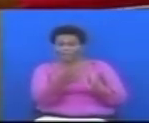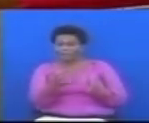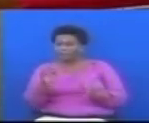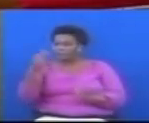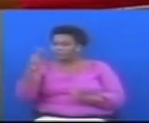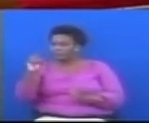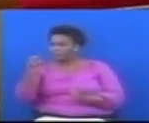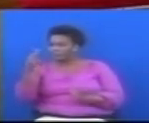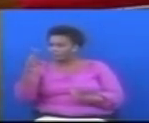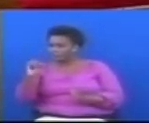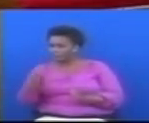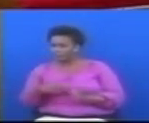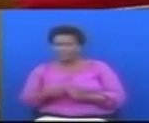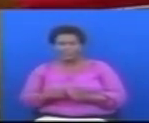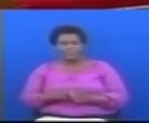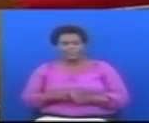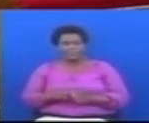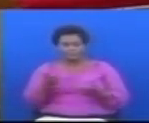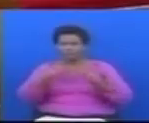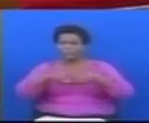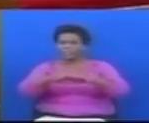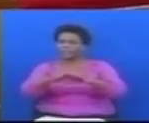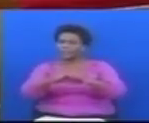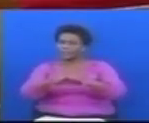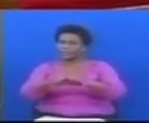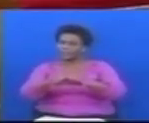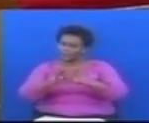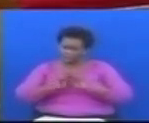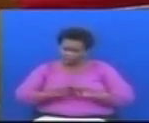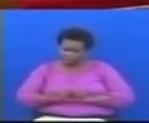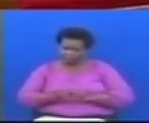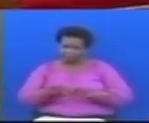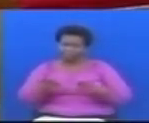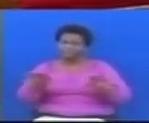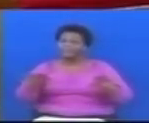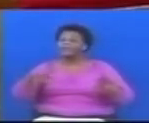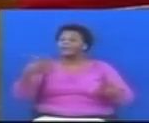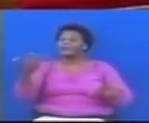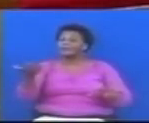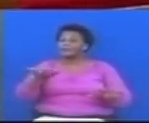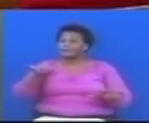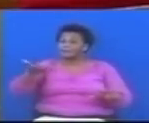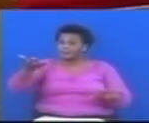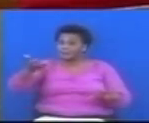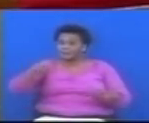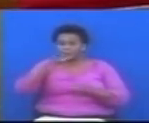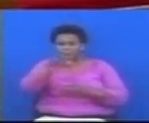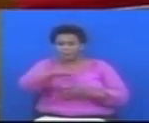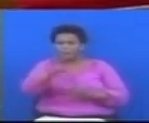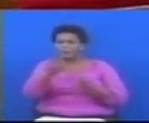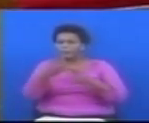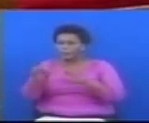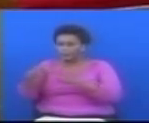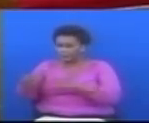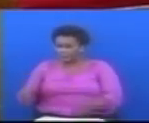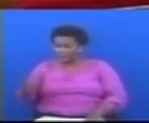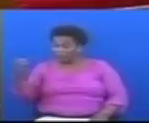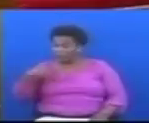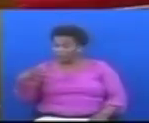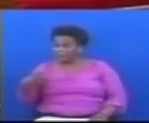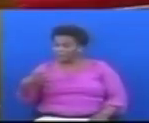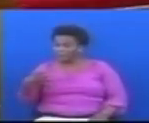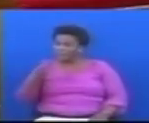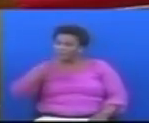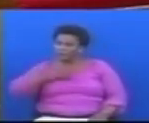mfupi wa kusambaza gesi katika maeneo mbalimbali. Na mpaka sasa mheshimiwa waziri wa nishati wiki mbili